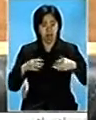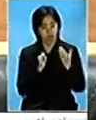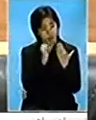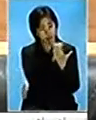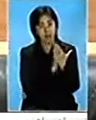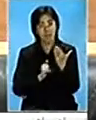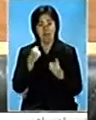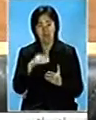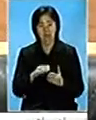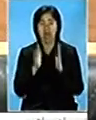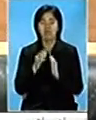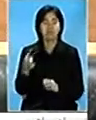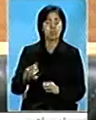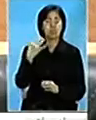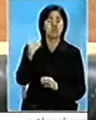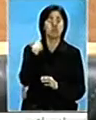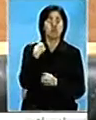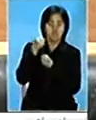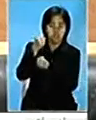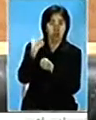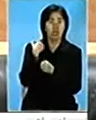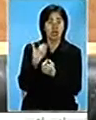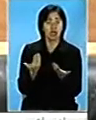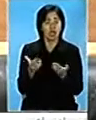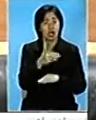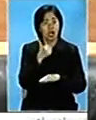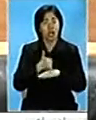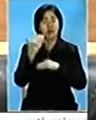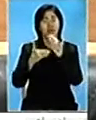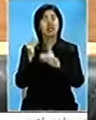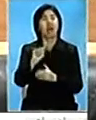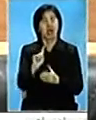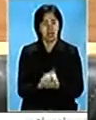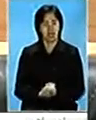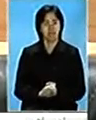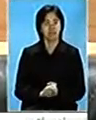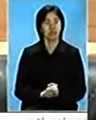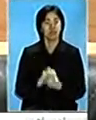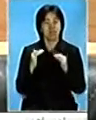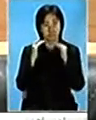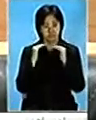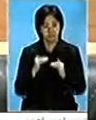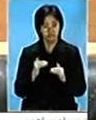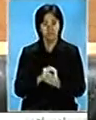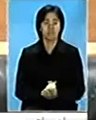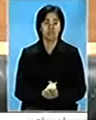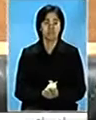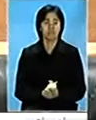ไหนก็ถูกทำร้ายแล้วอย่างนี้การเมืองมันจะพัฒนาได้ยังไงนะคะอีกประการหนึ่งก็คือเ